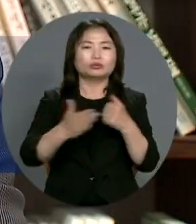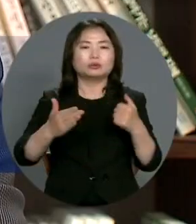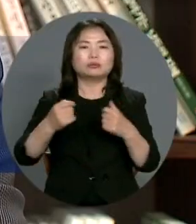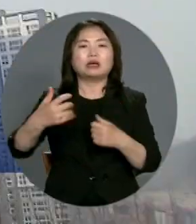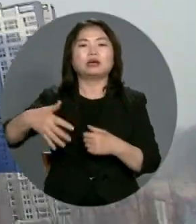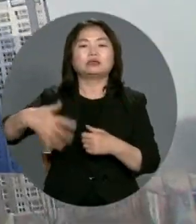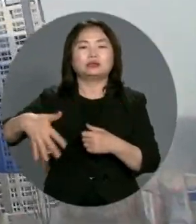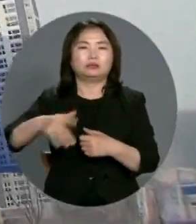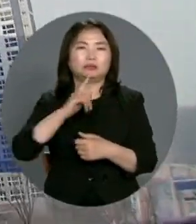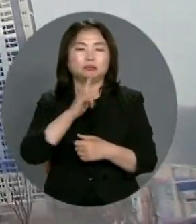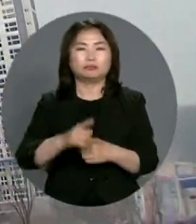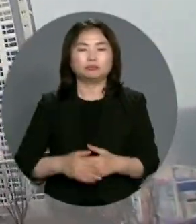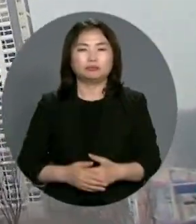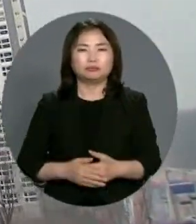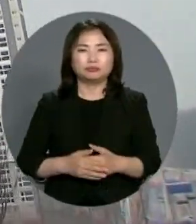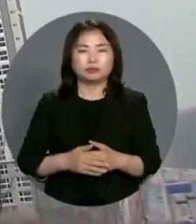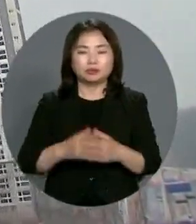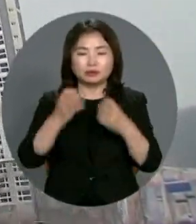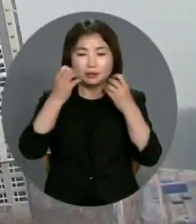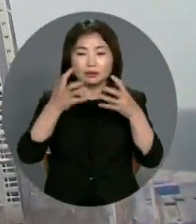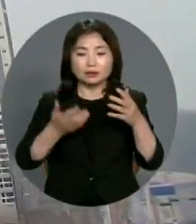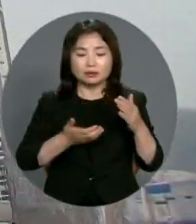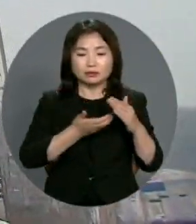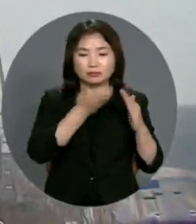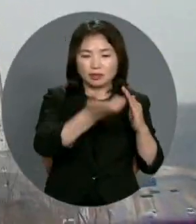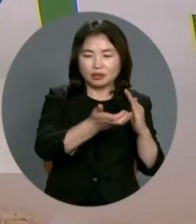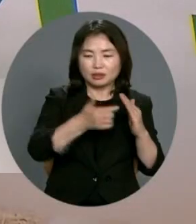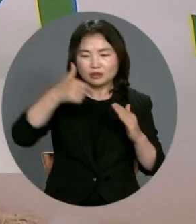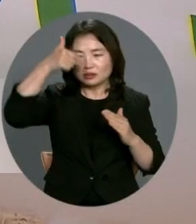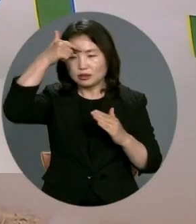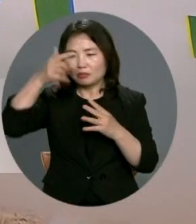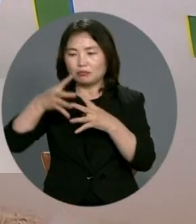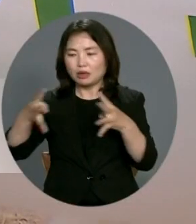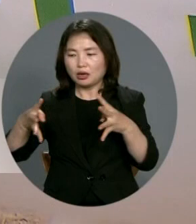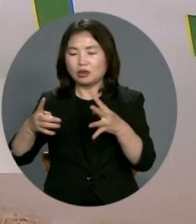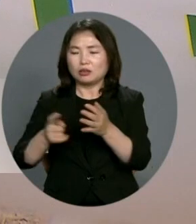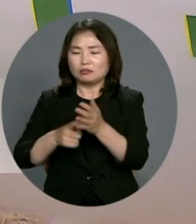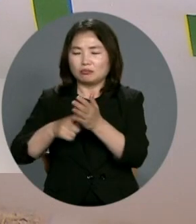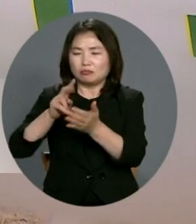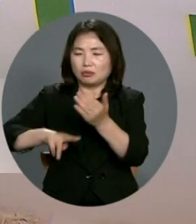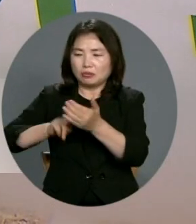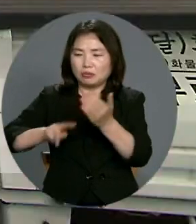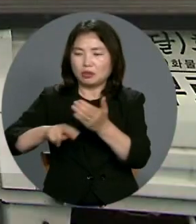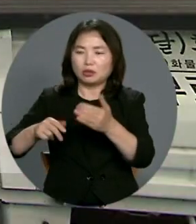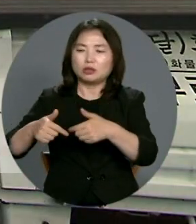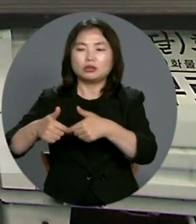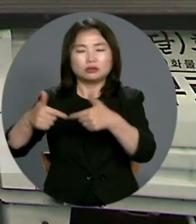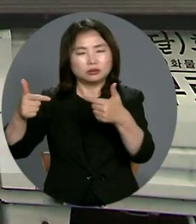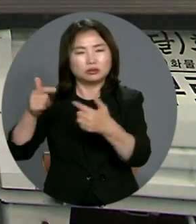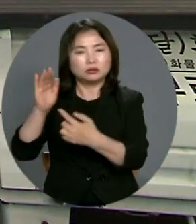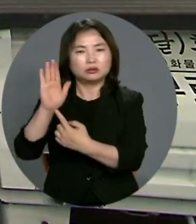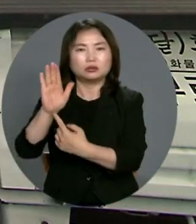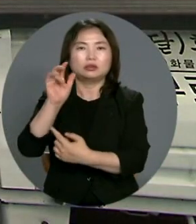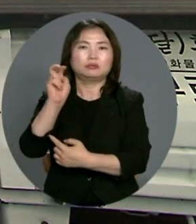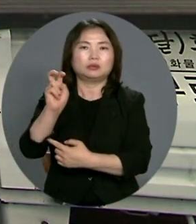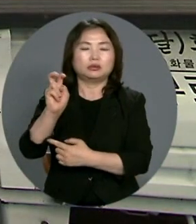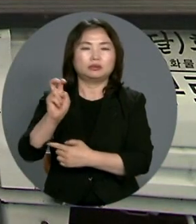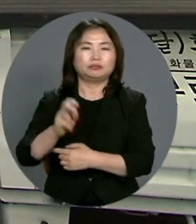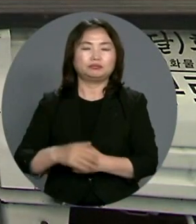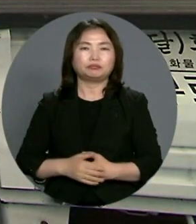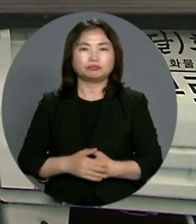바를 거라고 보입니다 신규 입주를 앞두고 기존 아파트를 중심으로 급매물이 계속 나올 것으로 예상됩니다